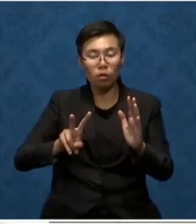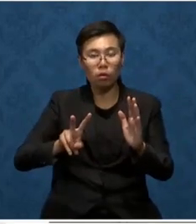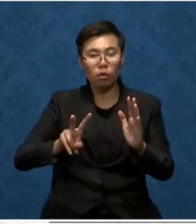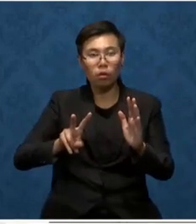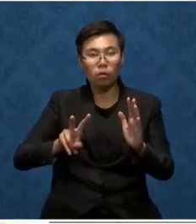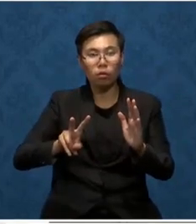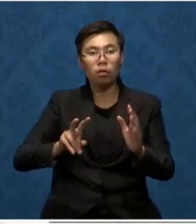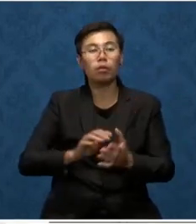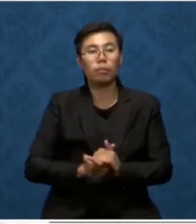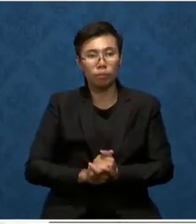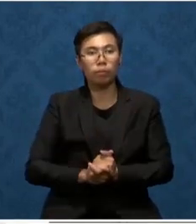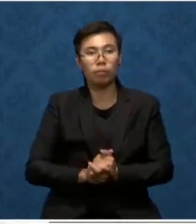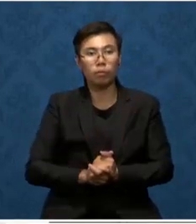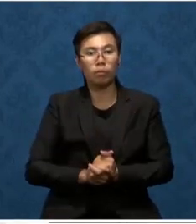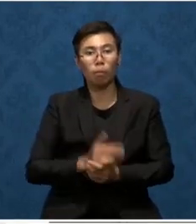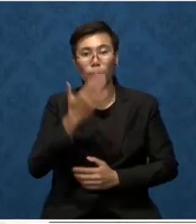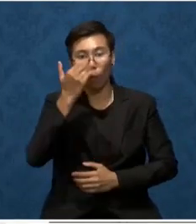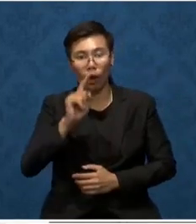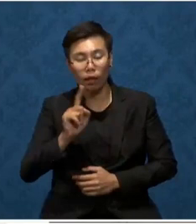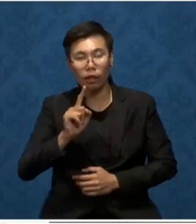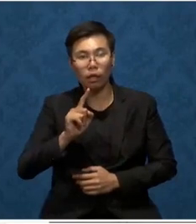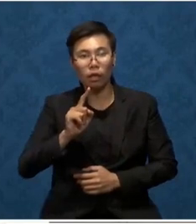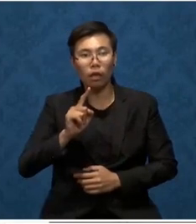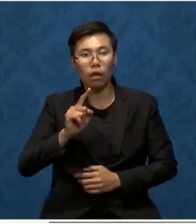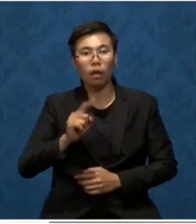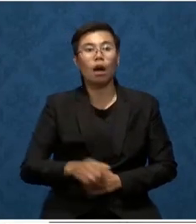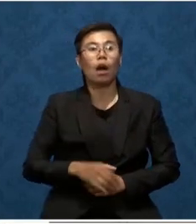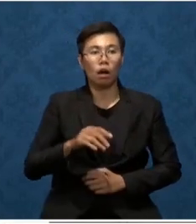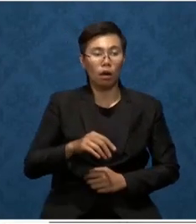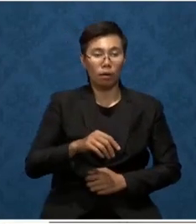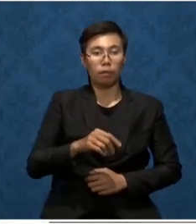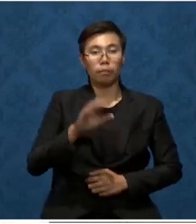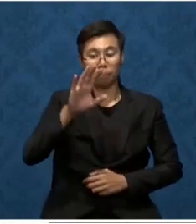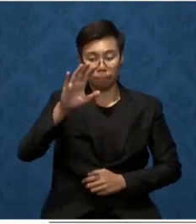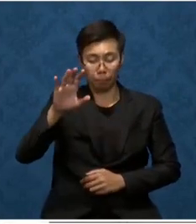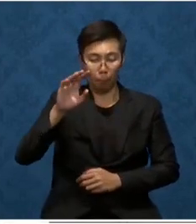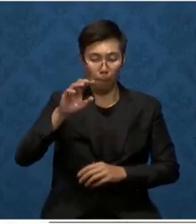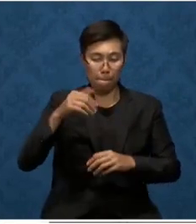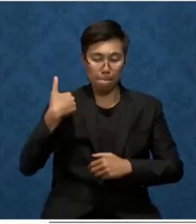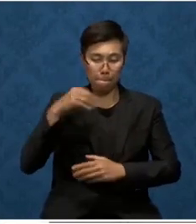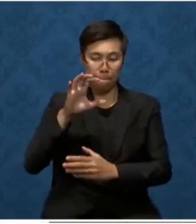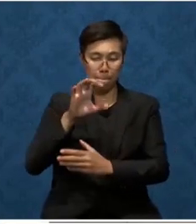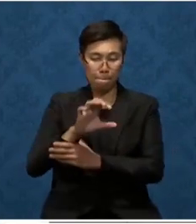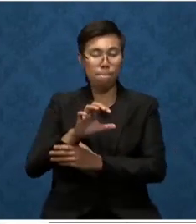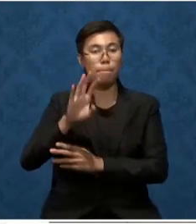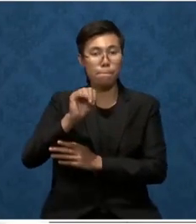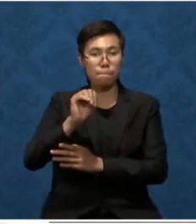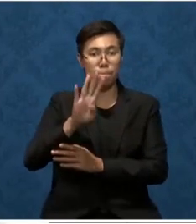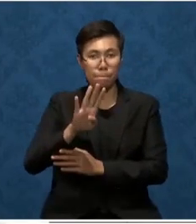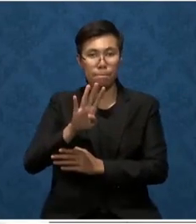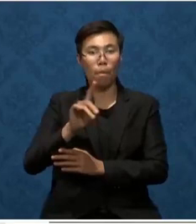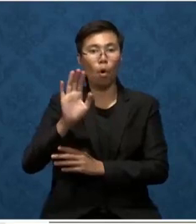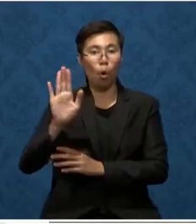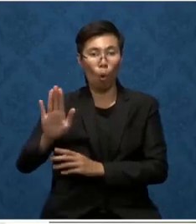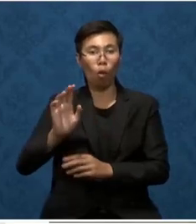ไปอ้างข้อบังคับที่ 44 41ของข้อบังคับของรัฐสภา